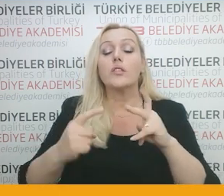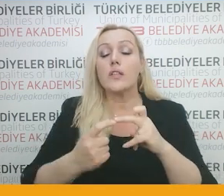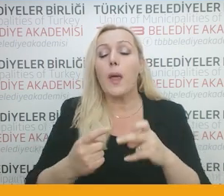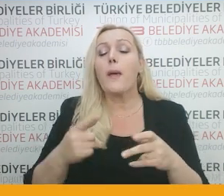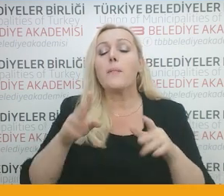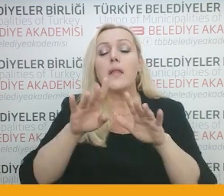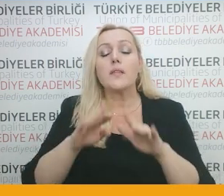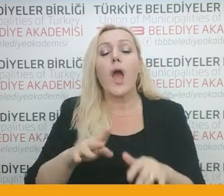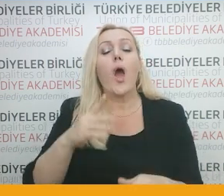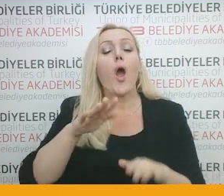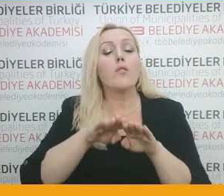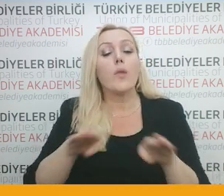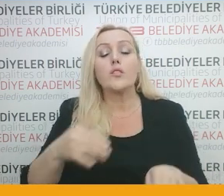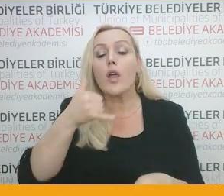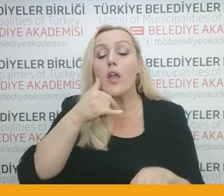telefon, sandalye,